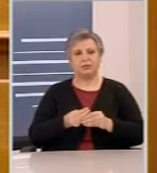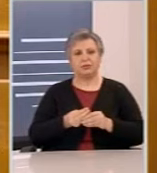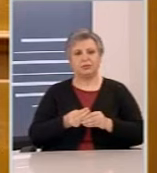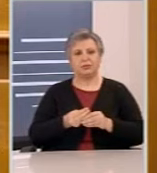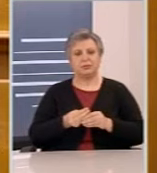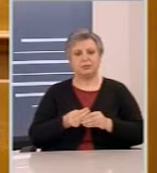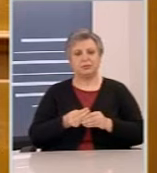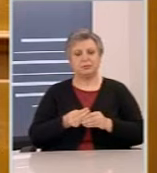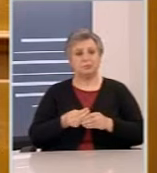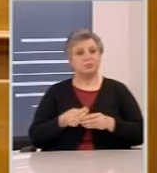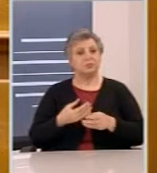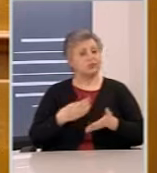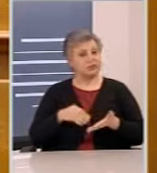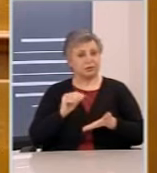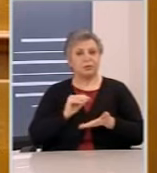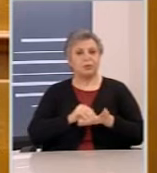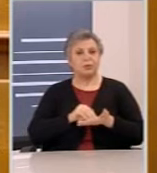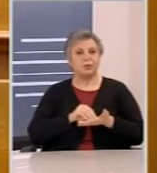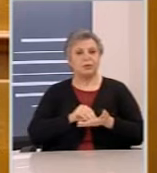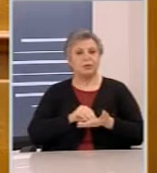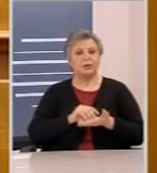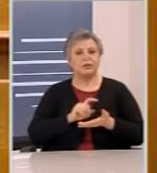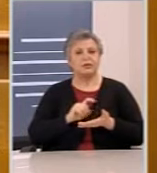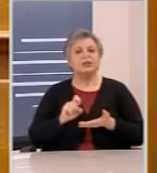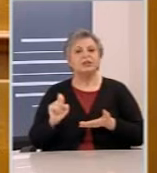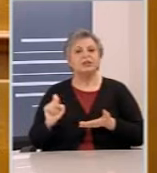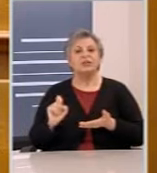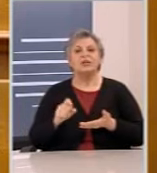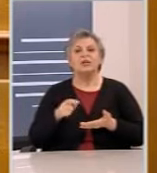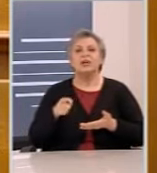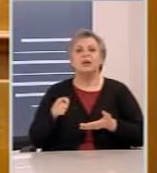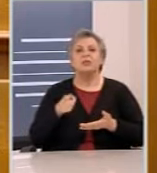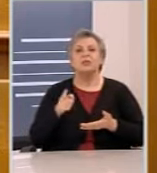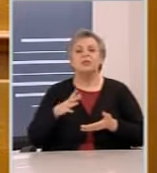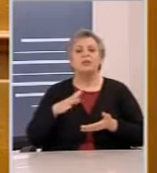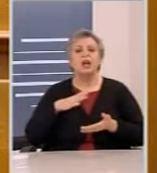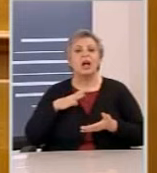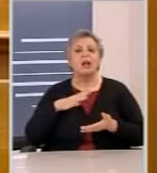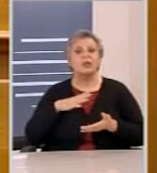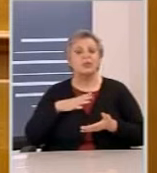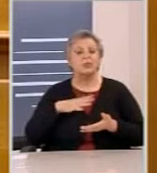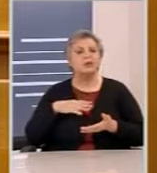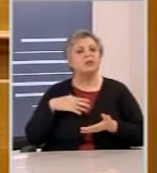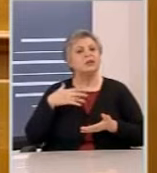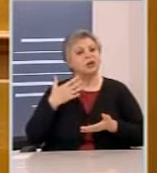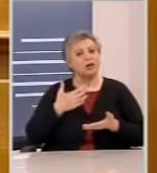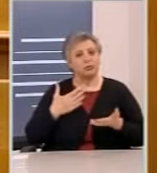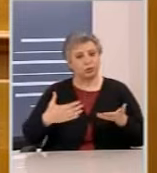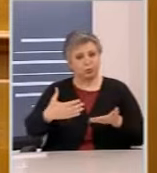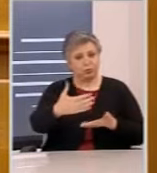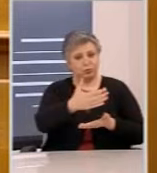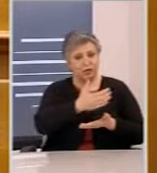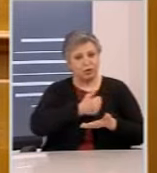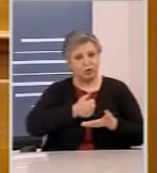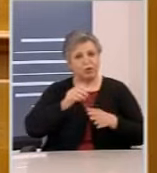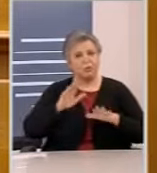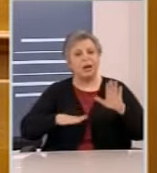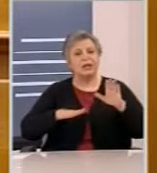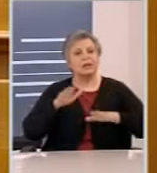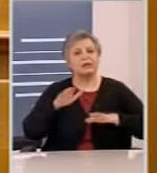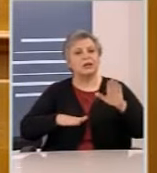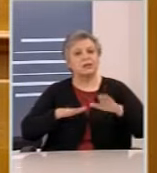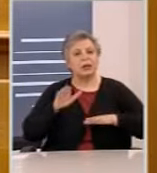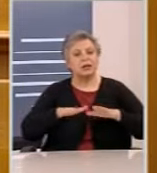και επίσης 1/3 από αυτούς να δικαιούνται με εισοδηματικά κριτήρια του Υπουργείου